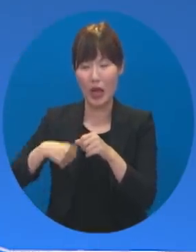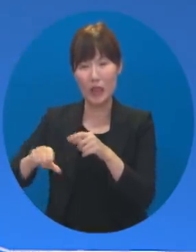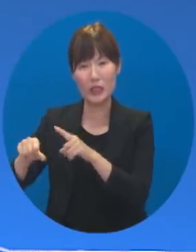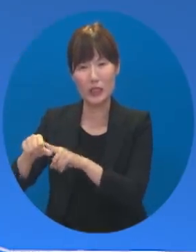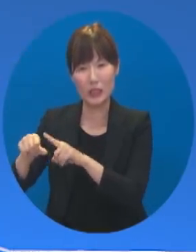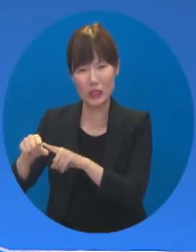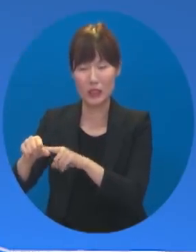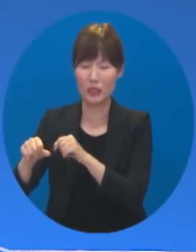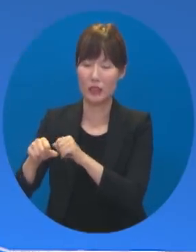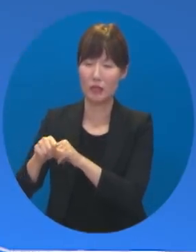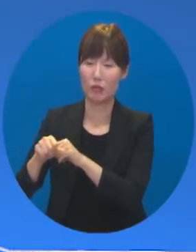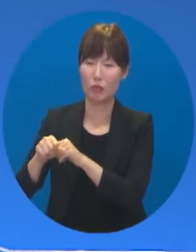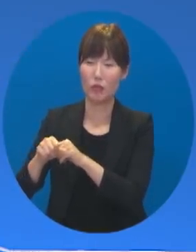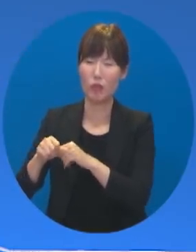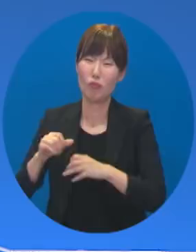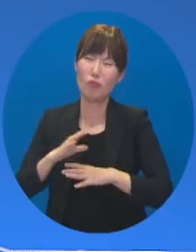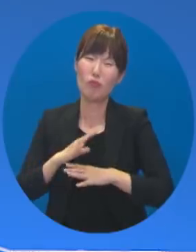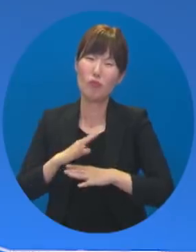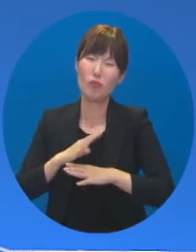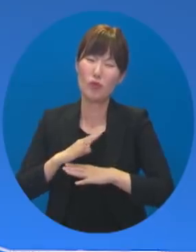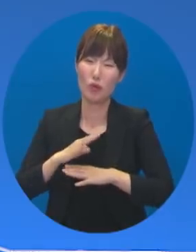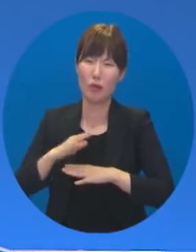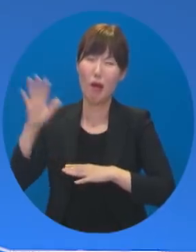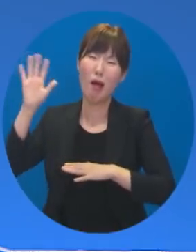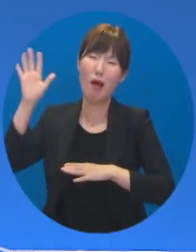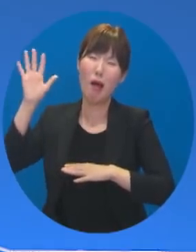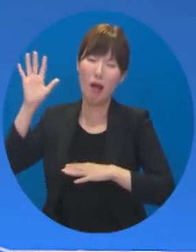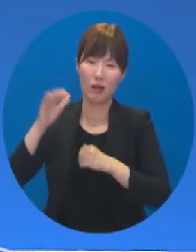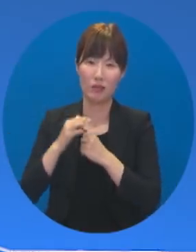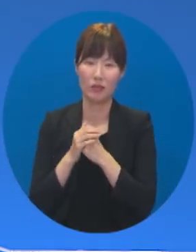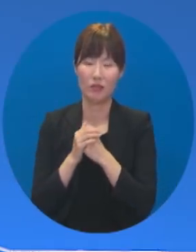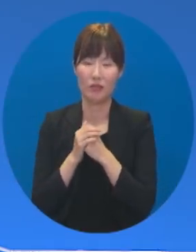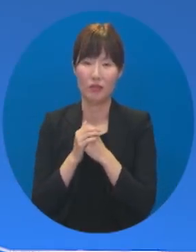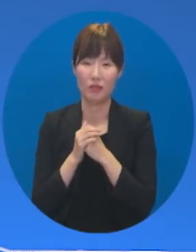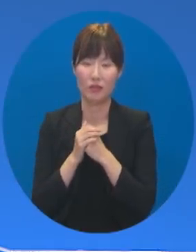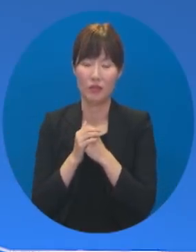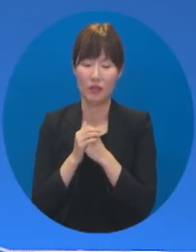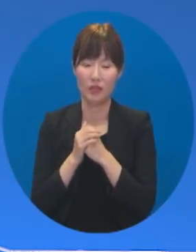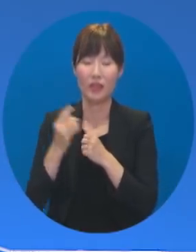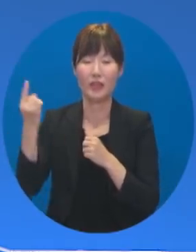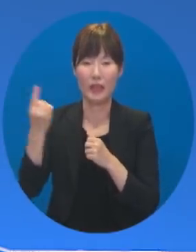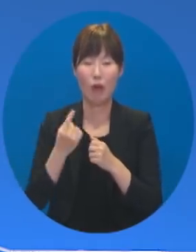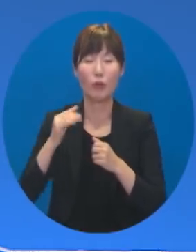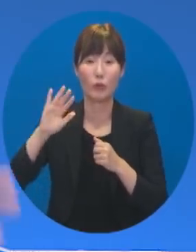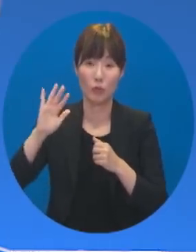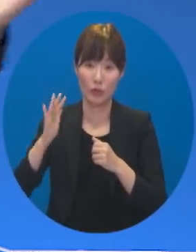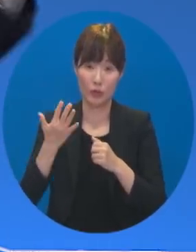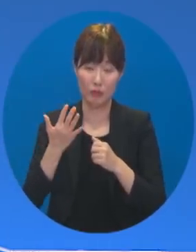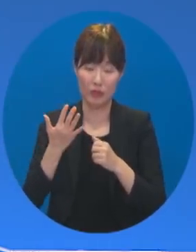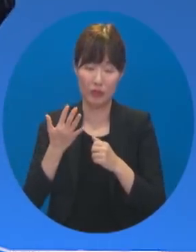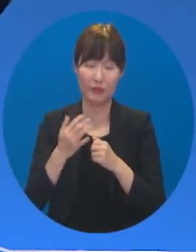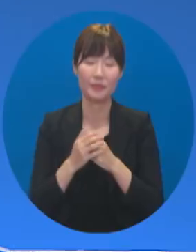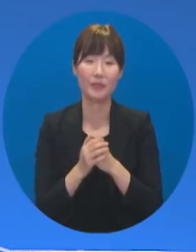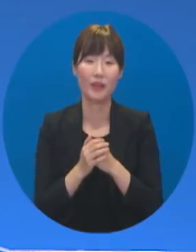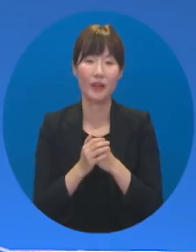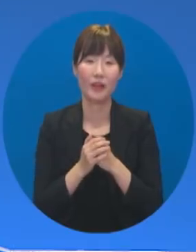바라보고 있었던 거예요. 아무리 사랑하는 사람이라도 네, 너무너무